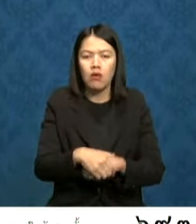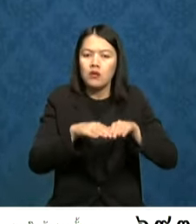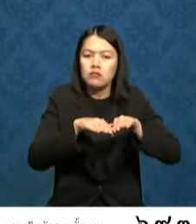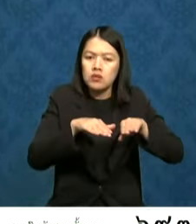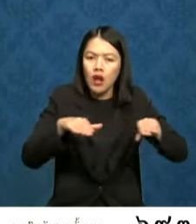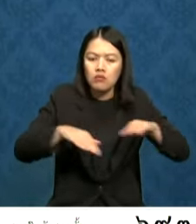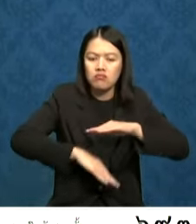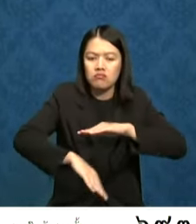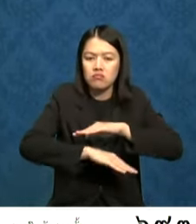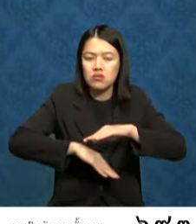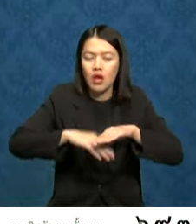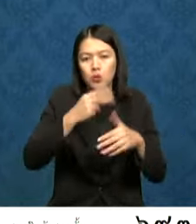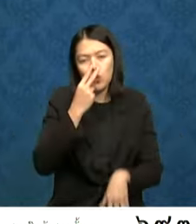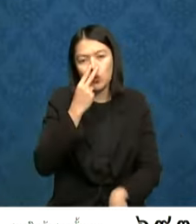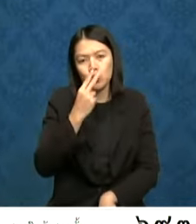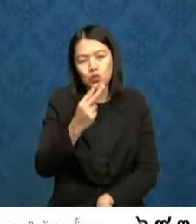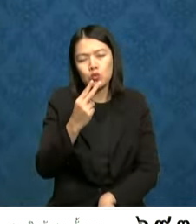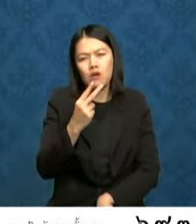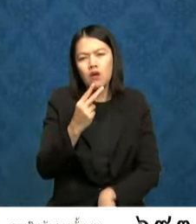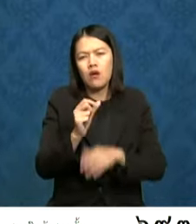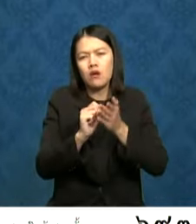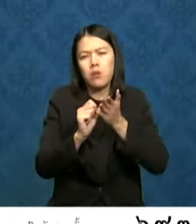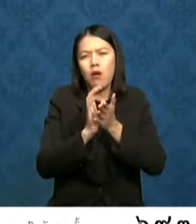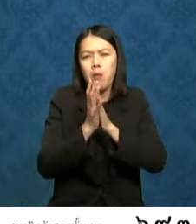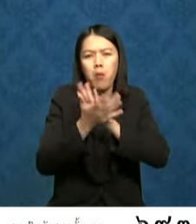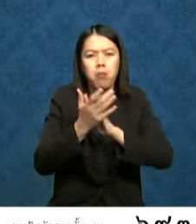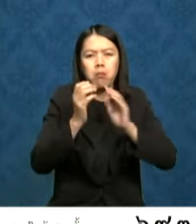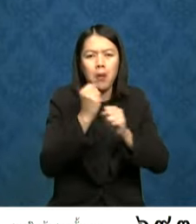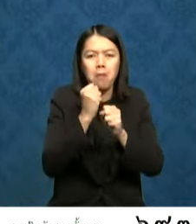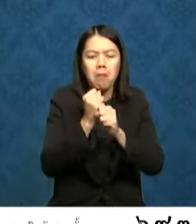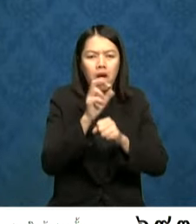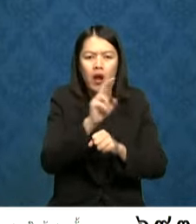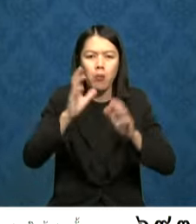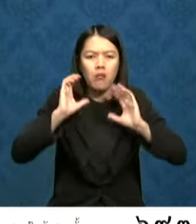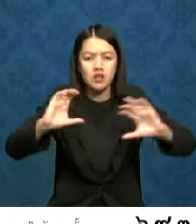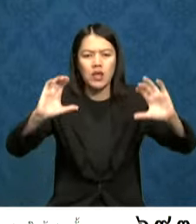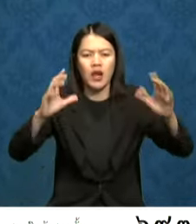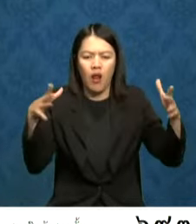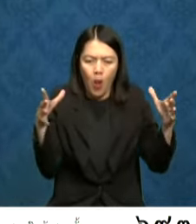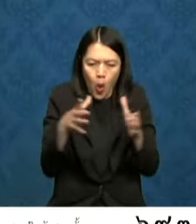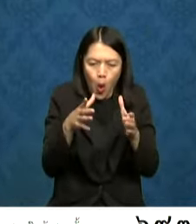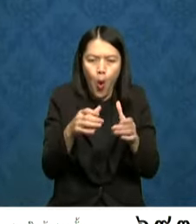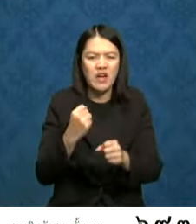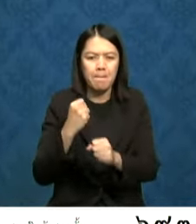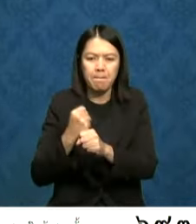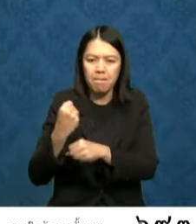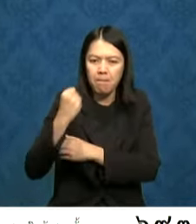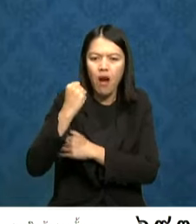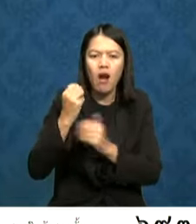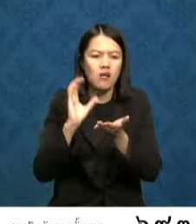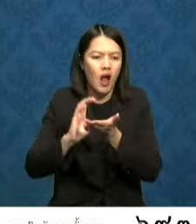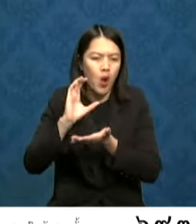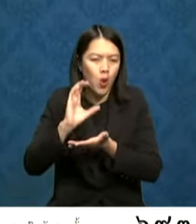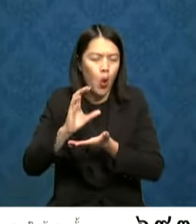เหมว่าเหมือนมองการปฏิรูปบบราชการเพียงแค่ว่ามันต้องลดขนาดต้องเพิ่มประสิทธิภาพต้องใช้งบ